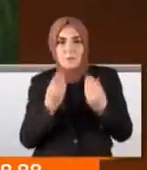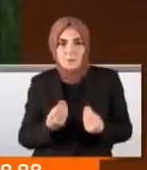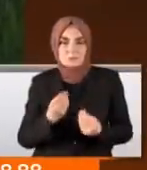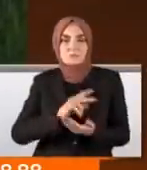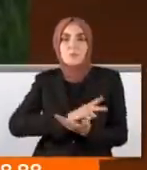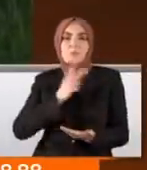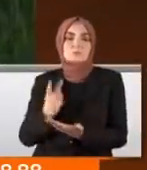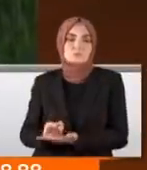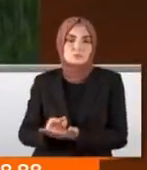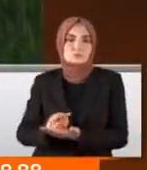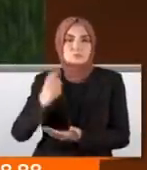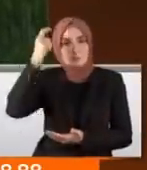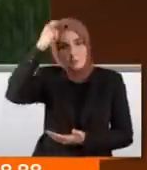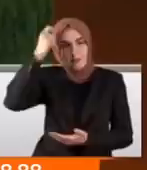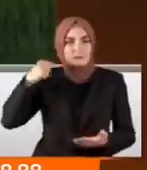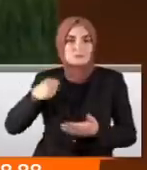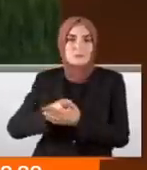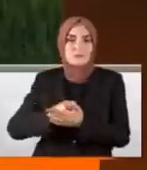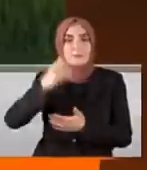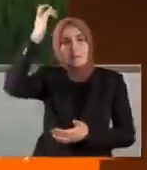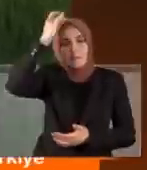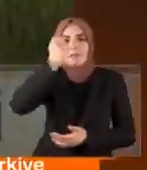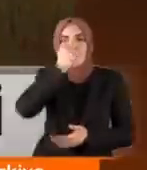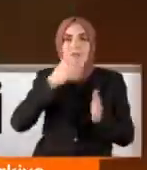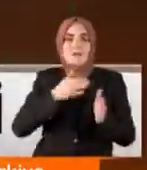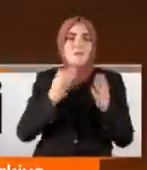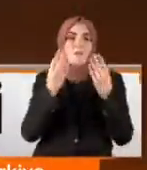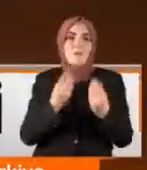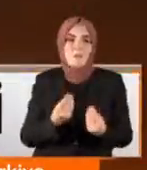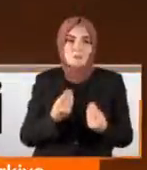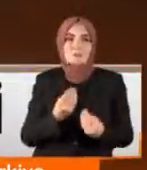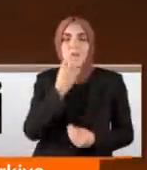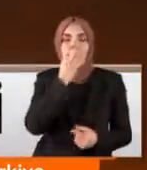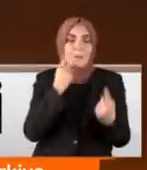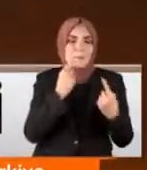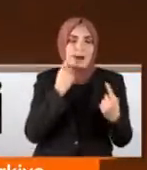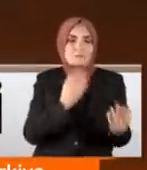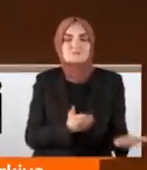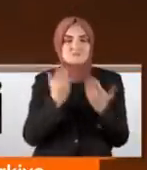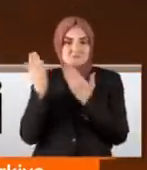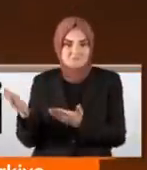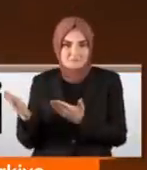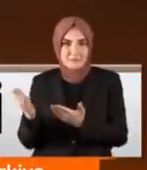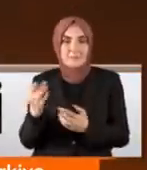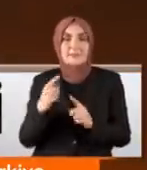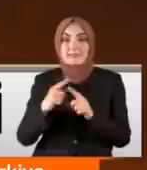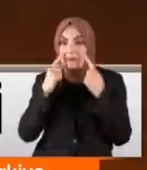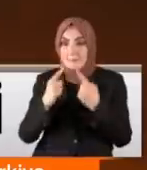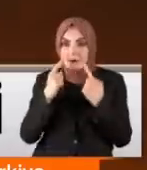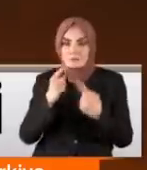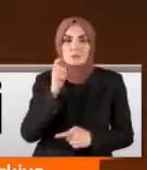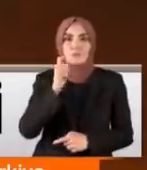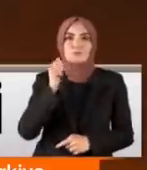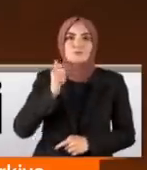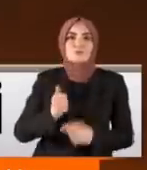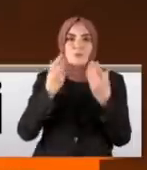Beyin kanaması geçiren Özsöz yoğun bakıma kaldırıldı. Tedavisinin 9. gününde ise beyin ölümü gerçekleşti. Songül Özsöz talihsiz kazadan